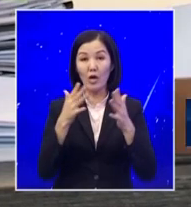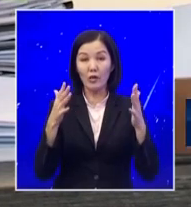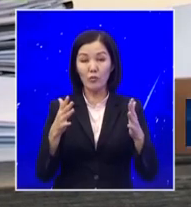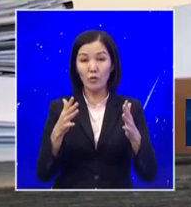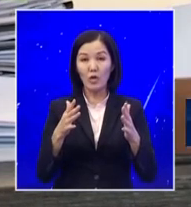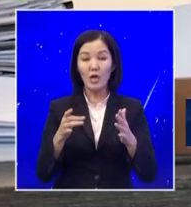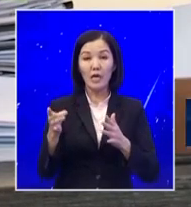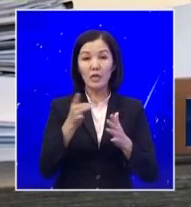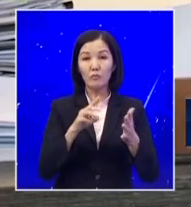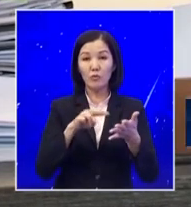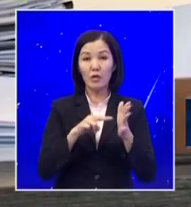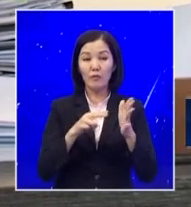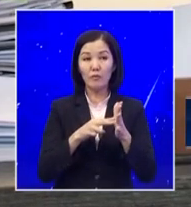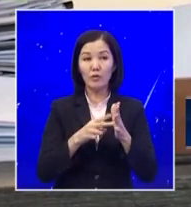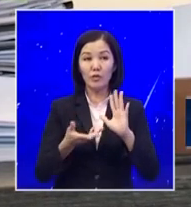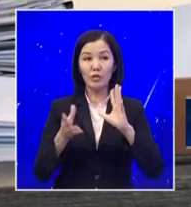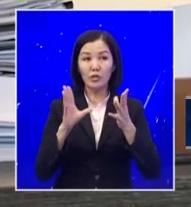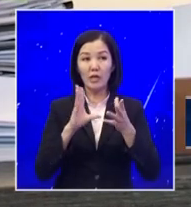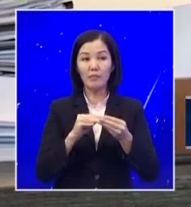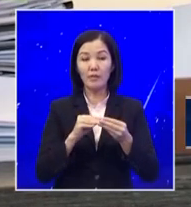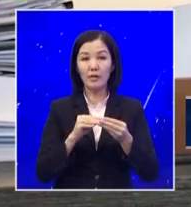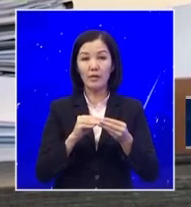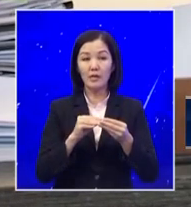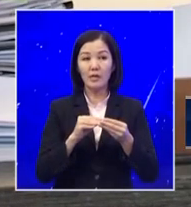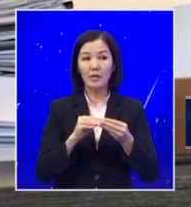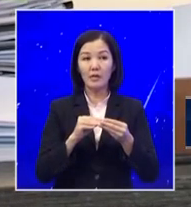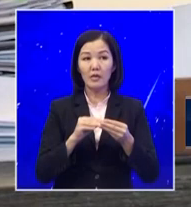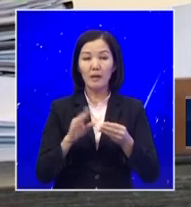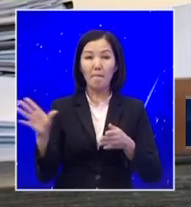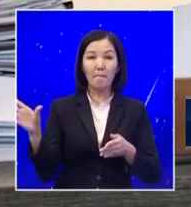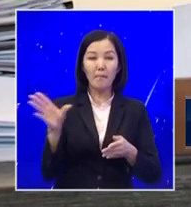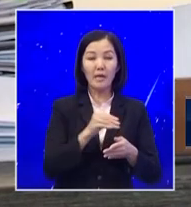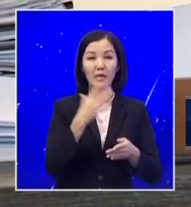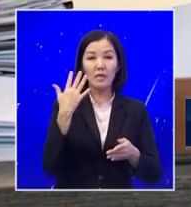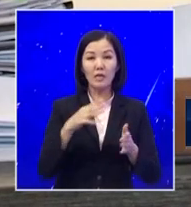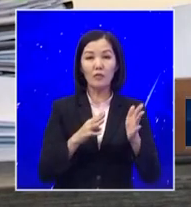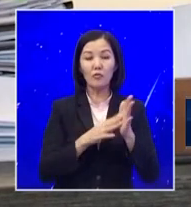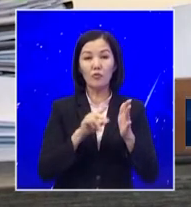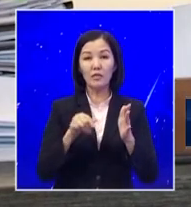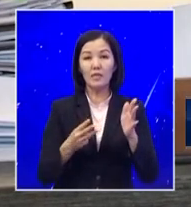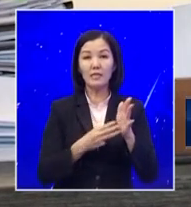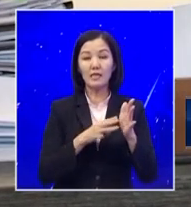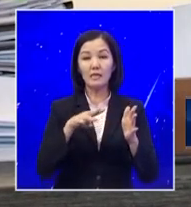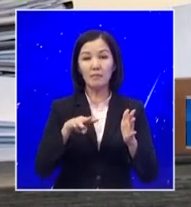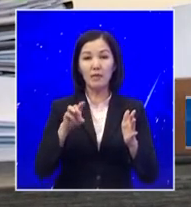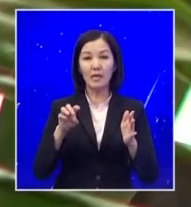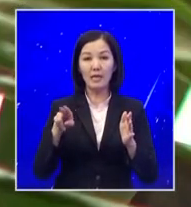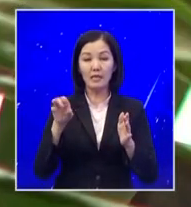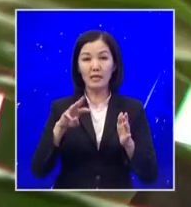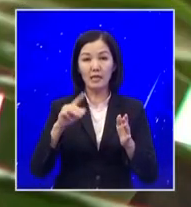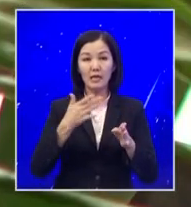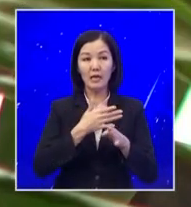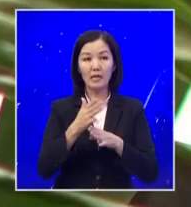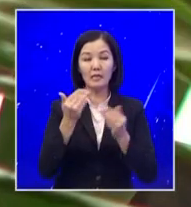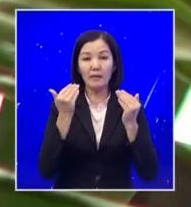ұлғайтуға республикалық бюджет және жалпы сипаттағы трансферттер есебінен барлығы 59,8 миллиард теңге қарастырылған.